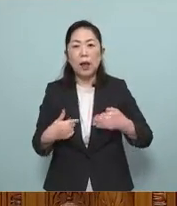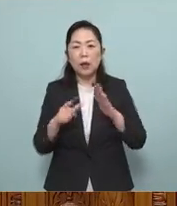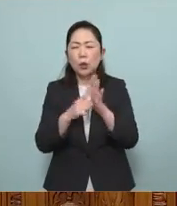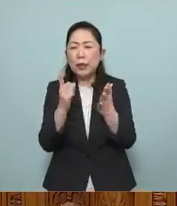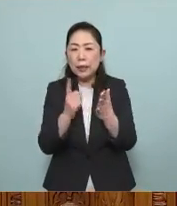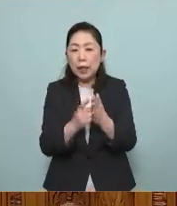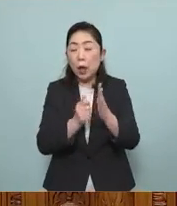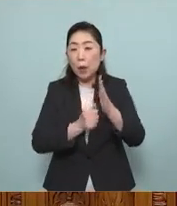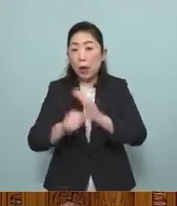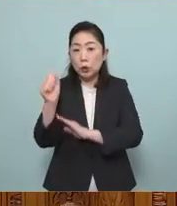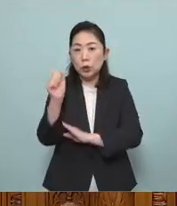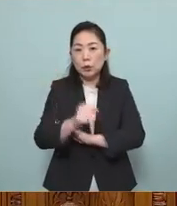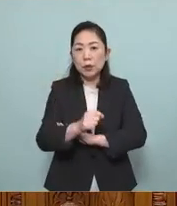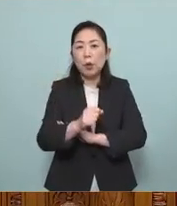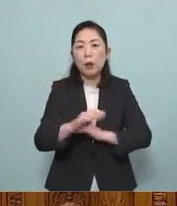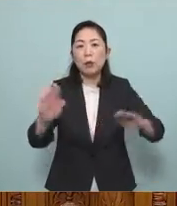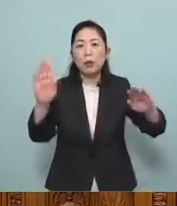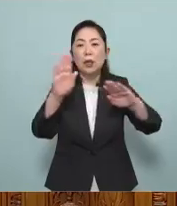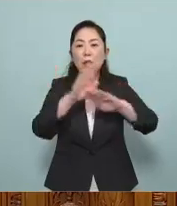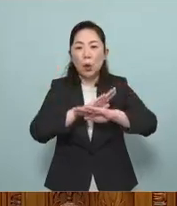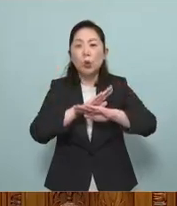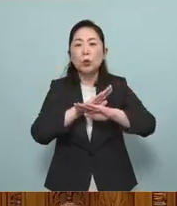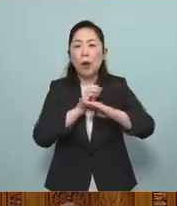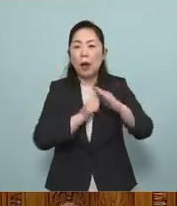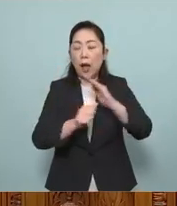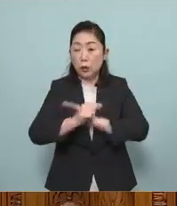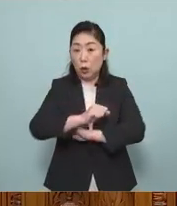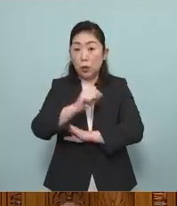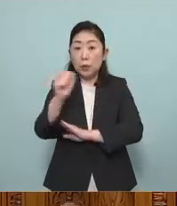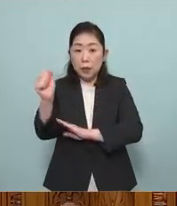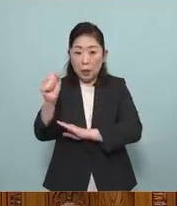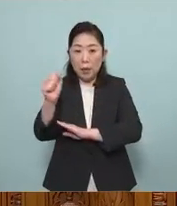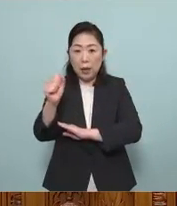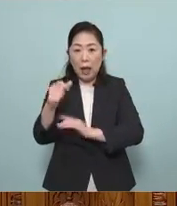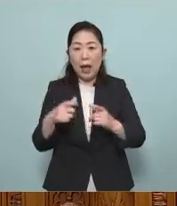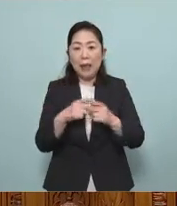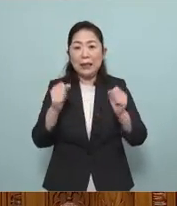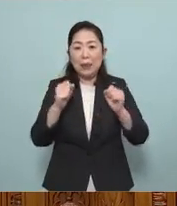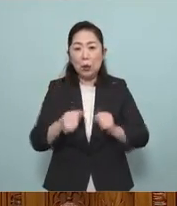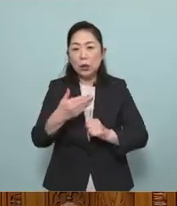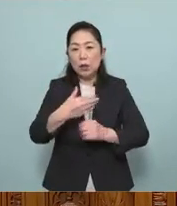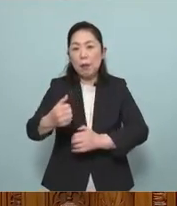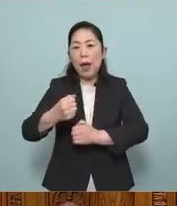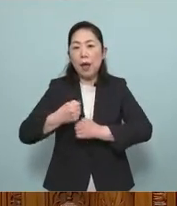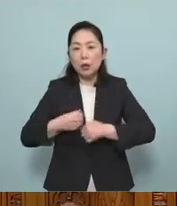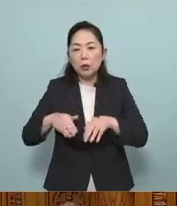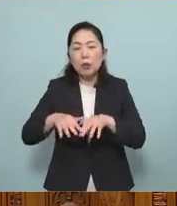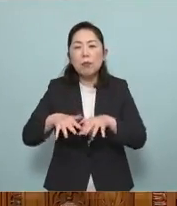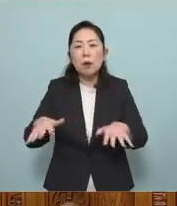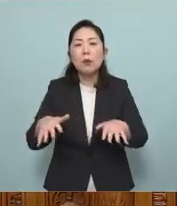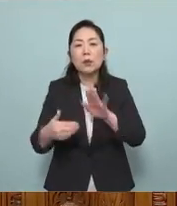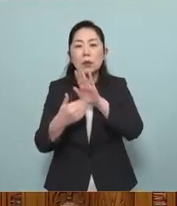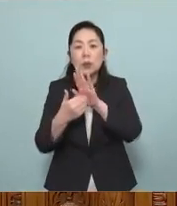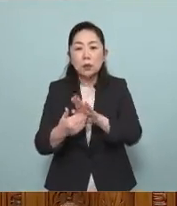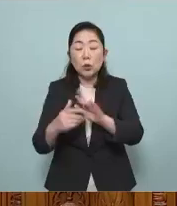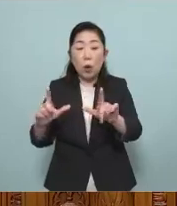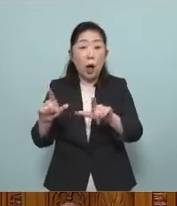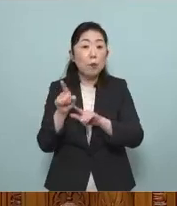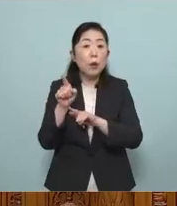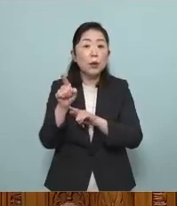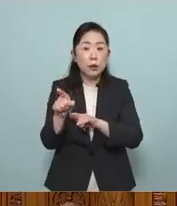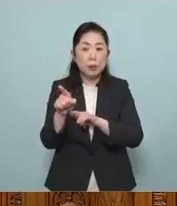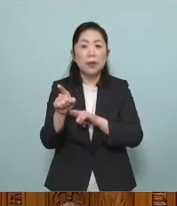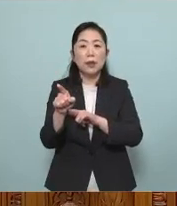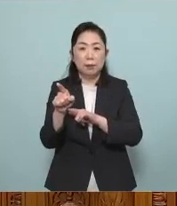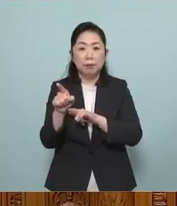ない、夜間の外出を禁止するなど、在日米軍の感染拡大防止措置を発表しました。 在